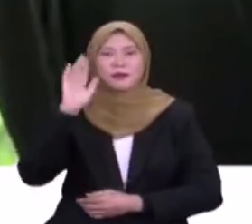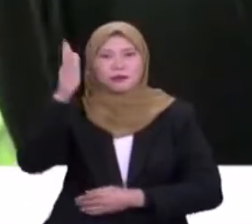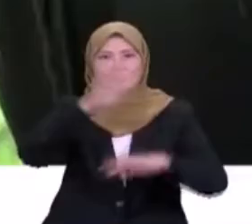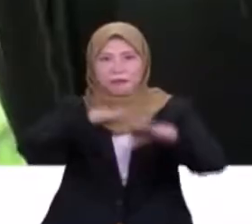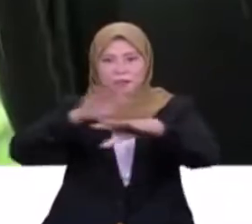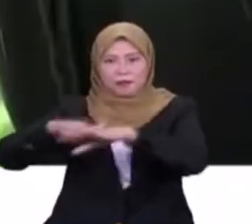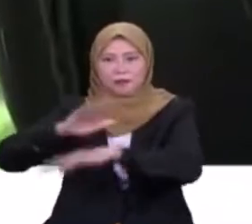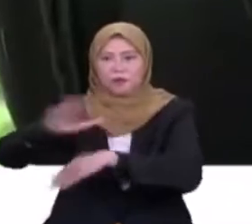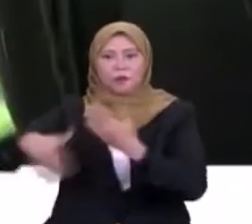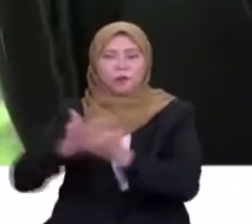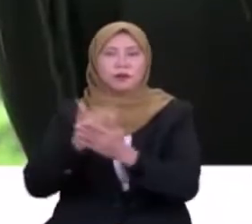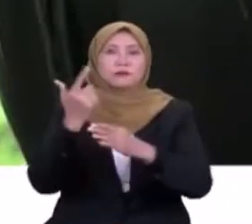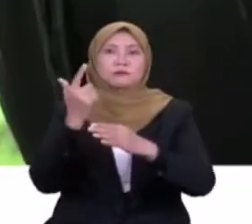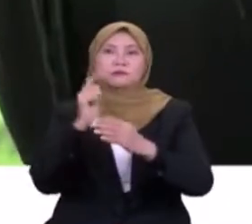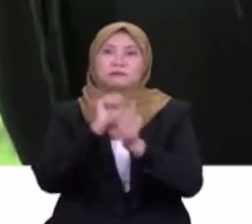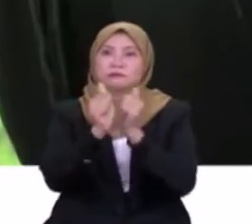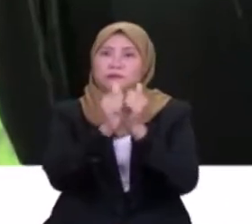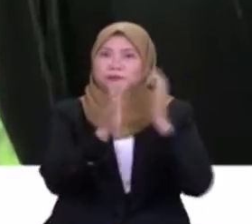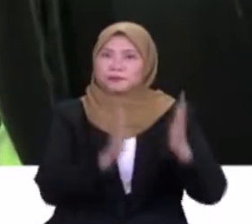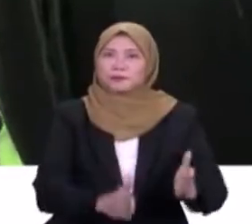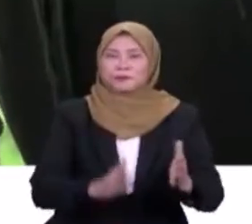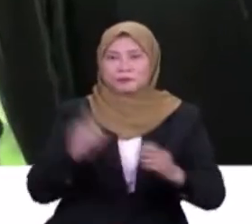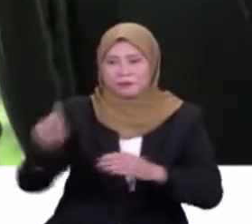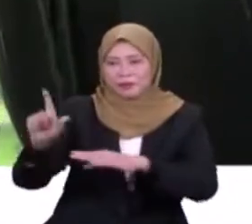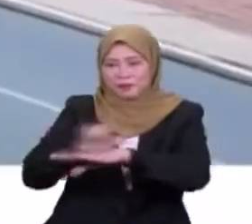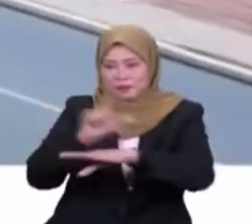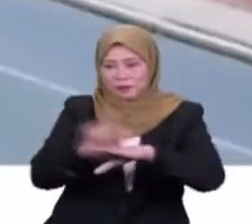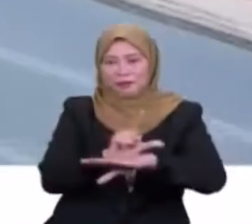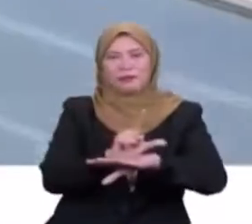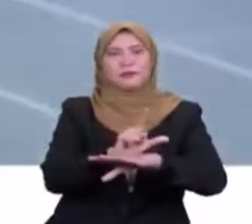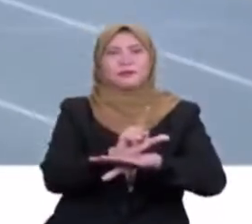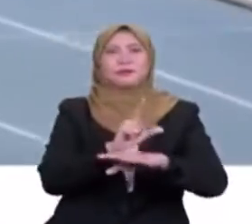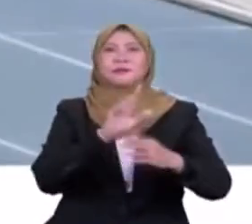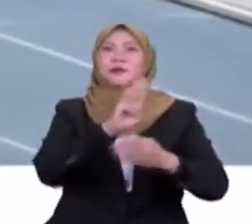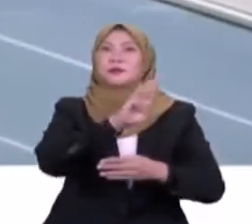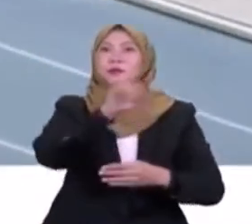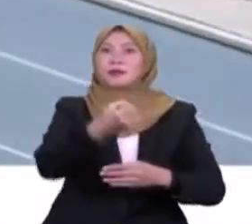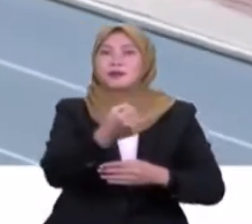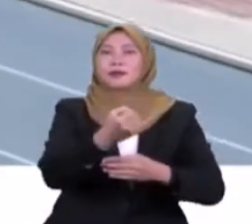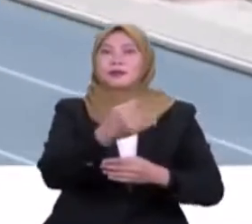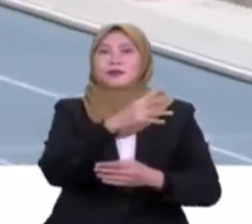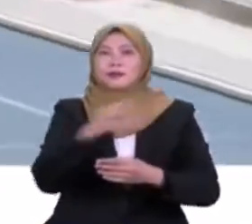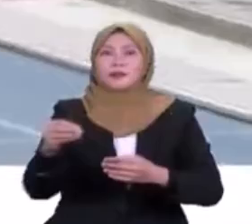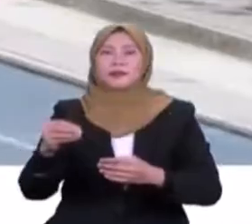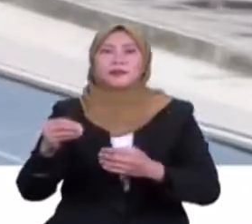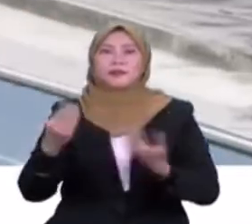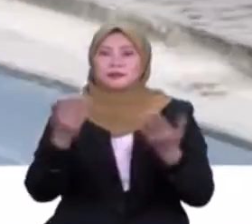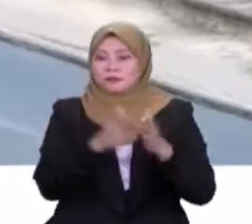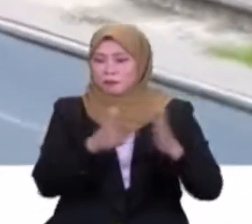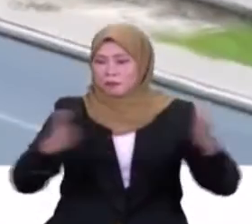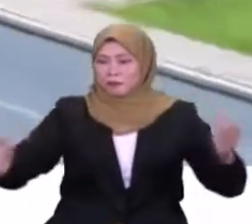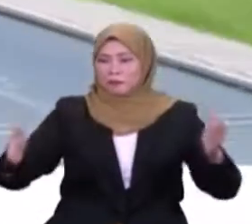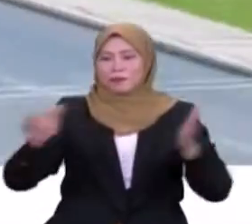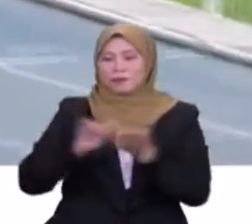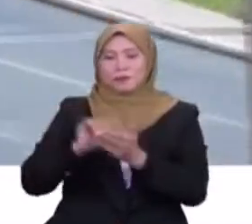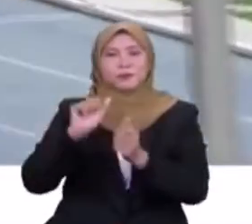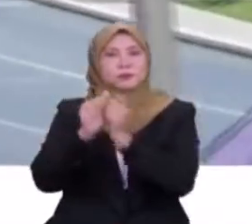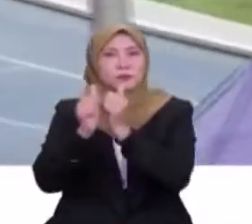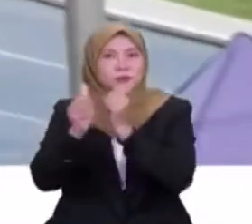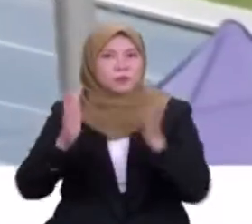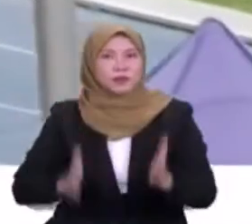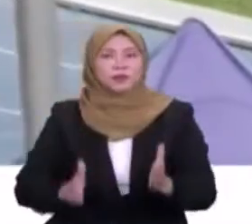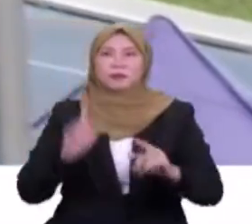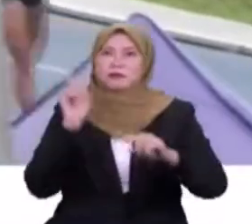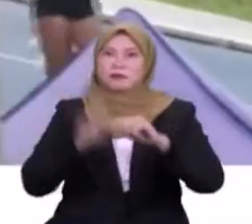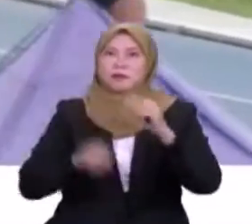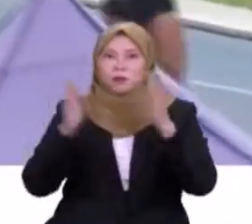semua atlet menjalani latihan Pusat di bukit Jalil dalam masa terdekat dan sepanjang tempoh tersebut atlet dilarang